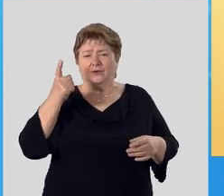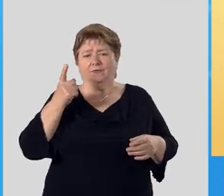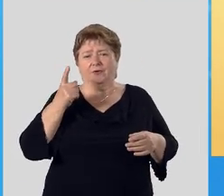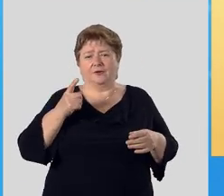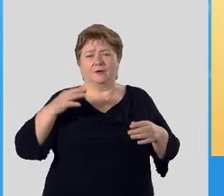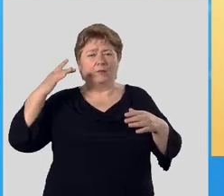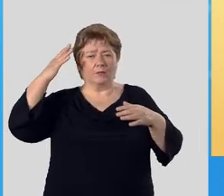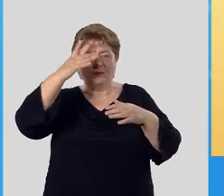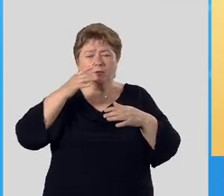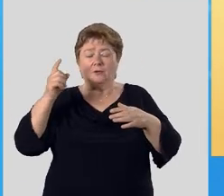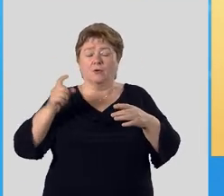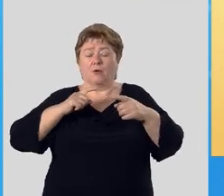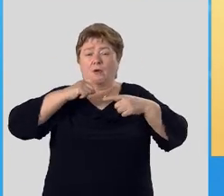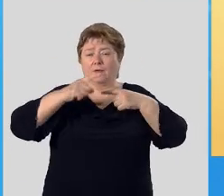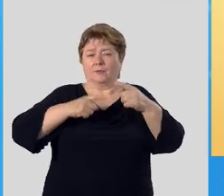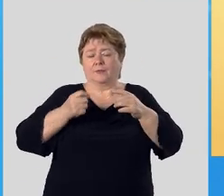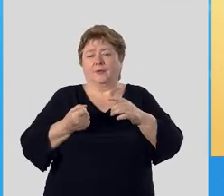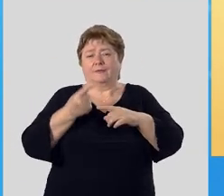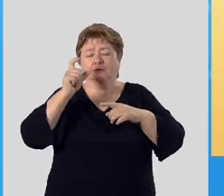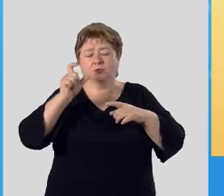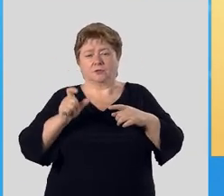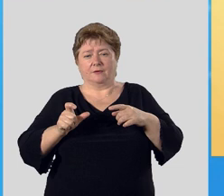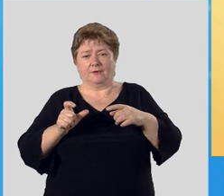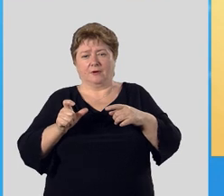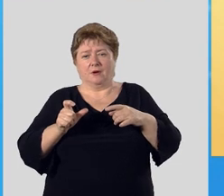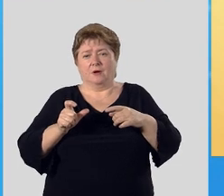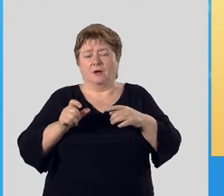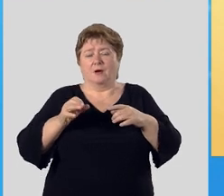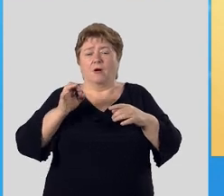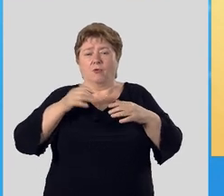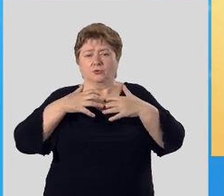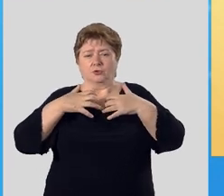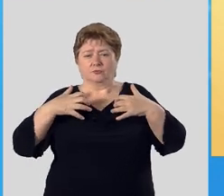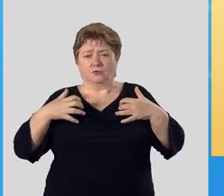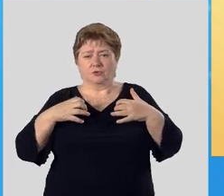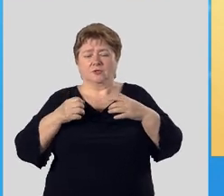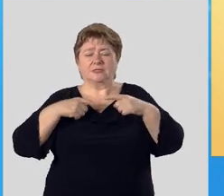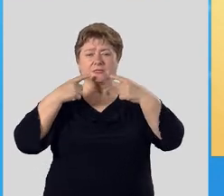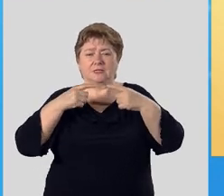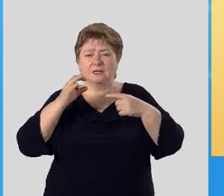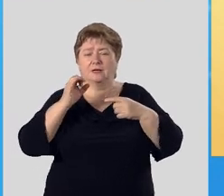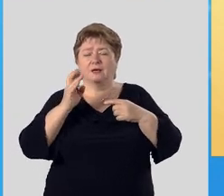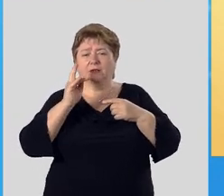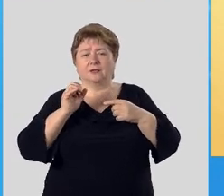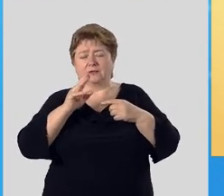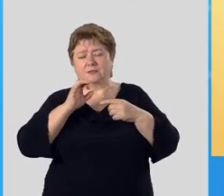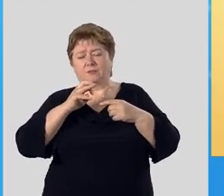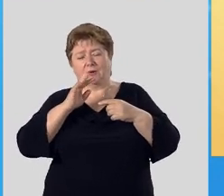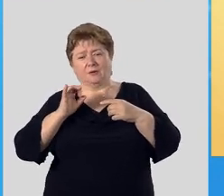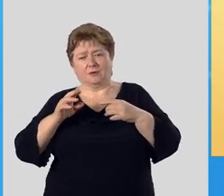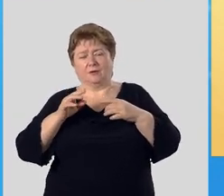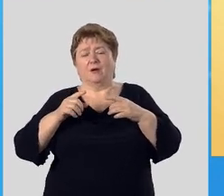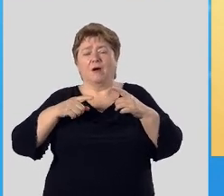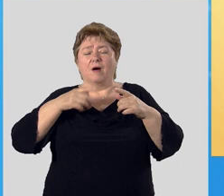идеи о эволюционном происхождении человека от животных высказал анаксимандр еще